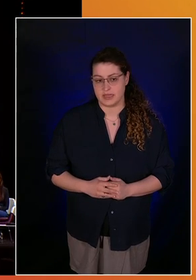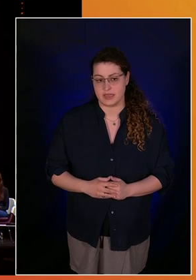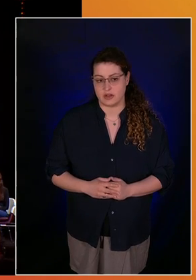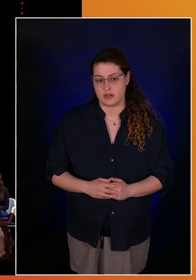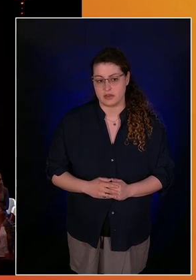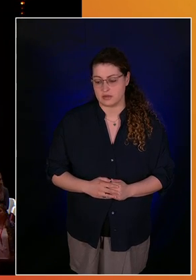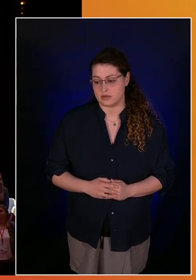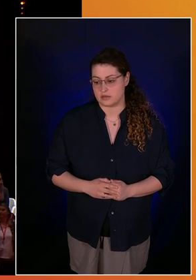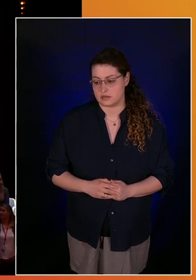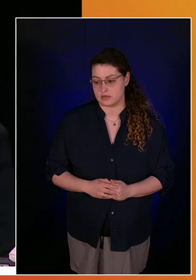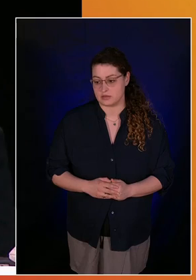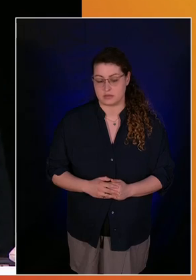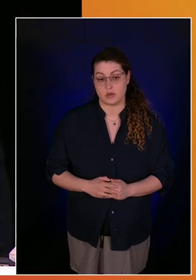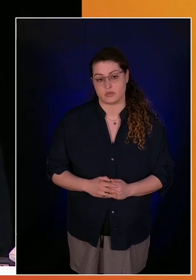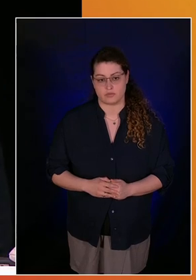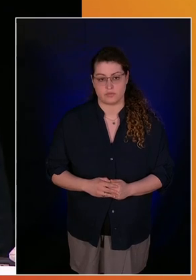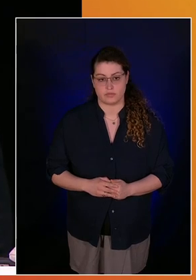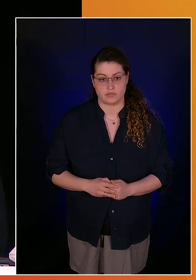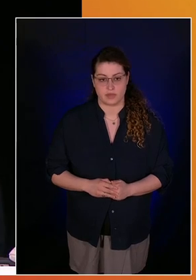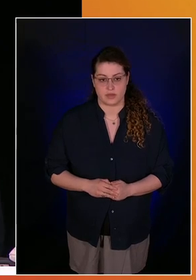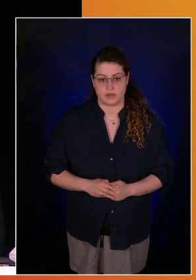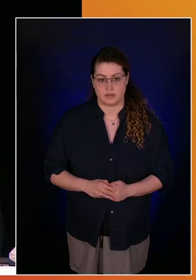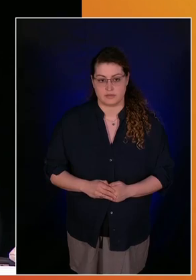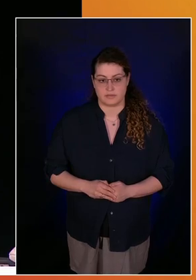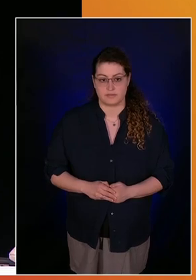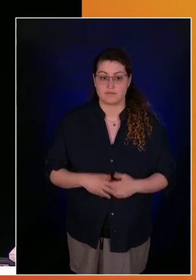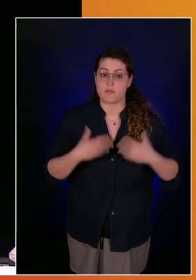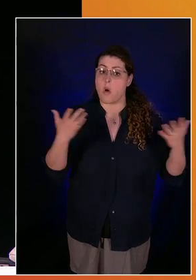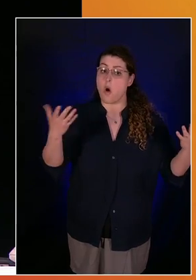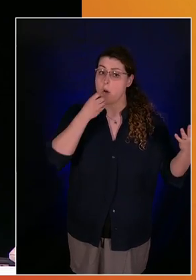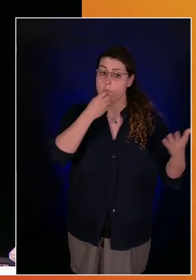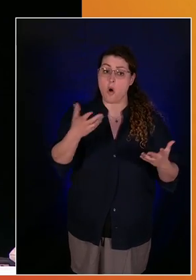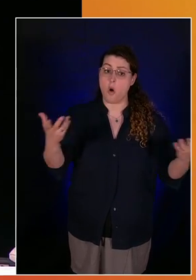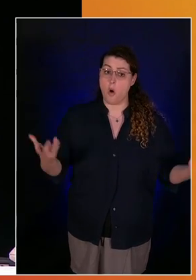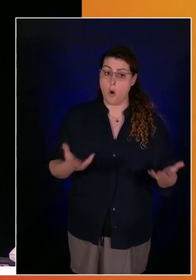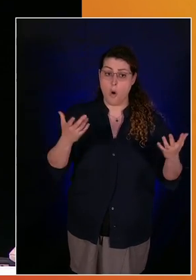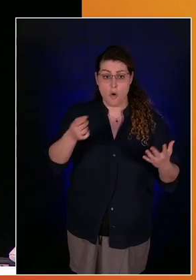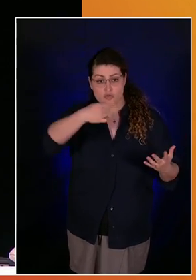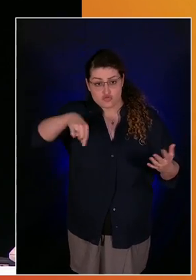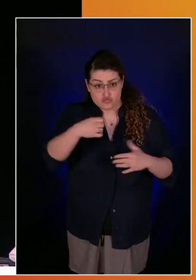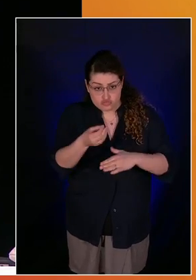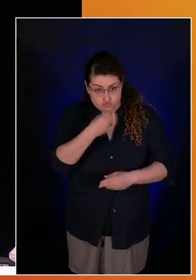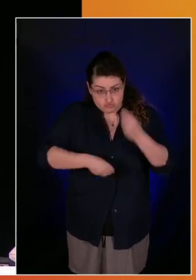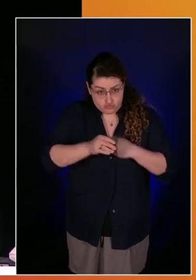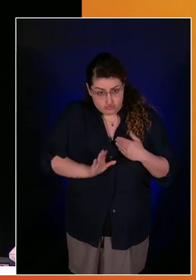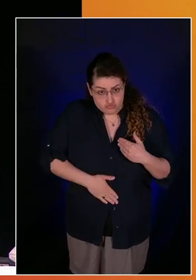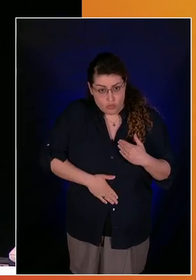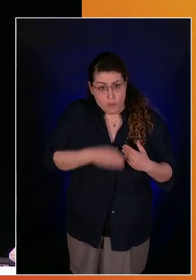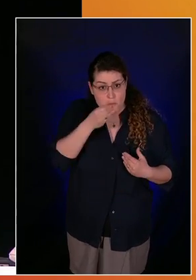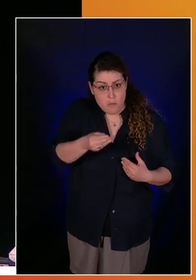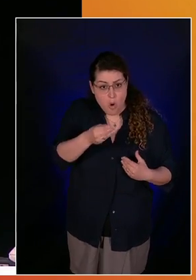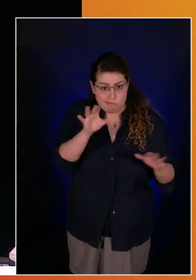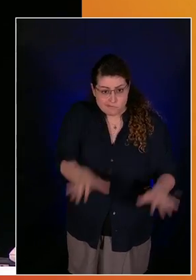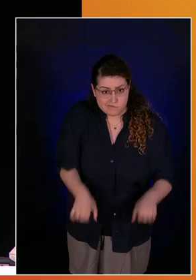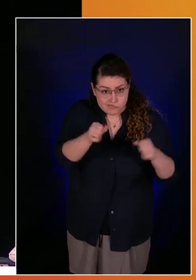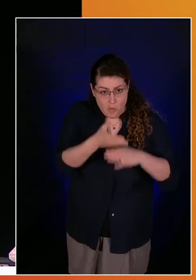a il a retrouvé son portefeuille ah bien bien bien bien bien bien bien tout le monde a bien déjeuné frère